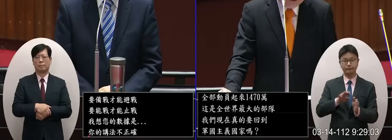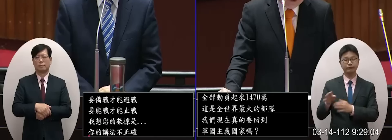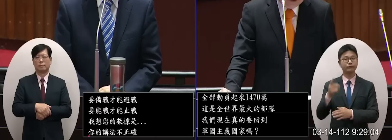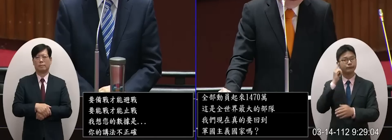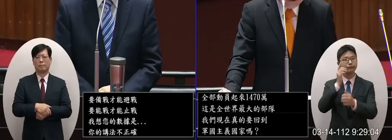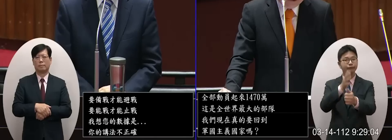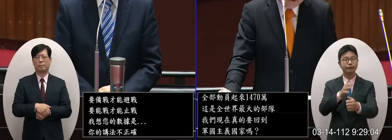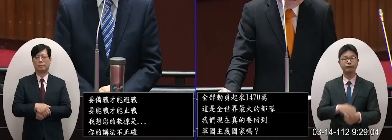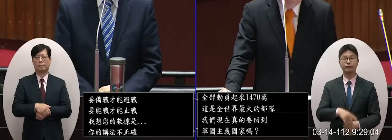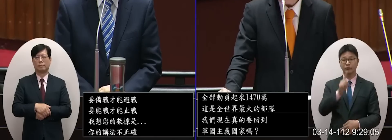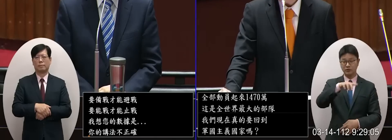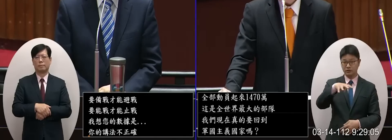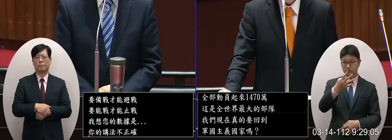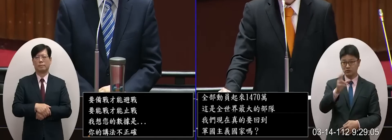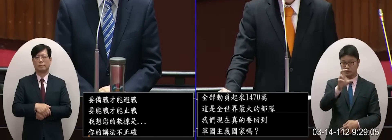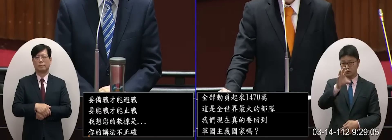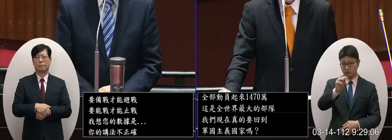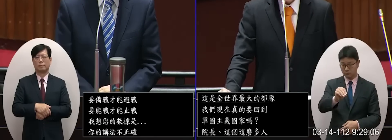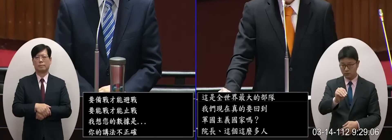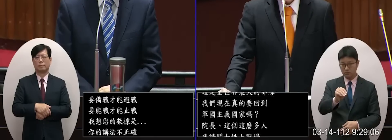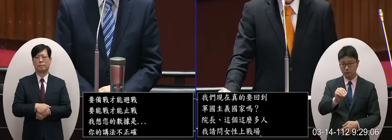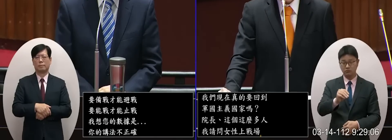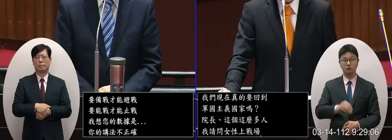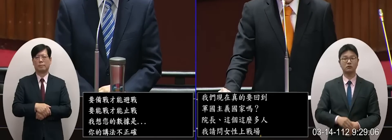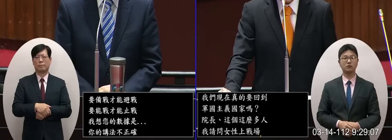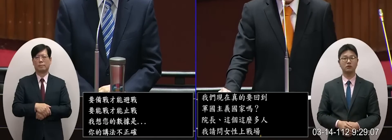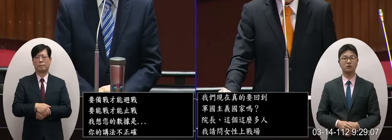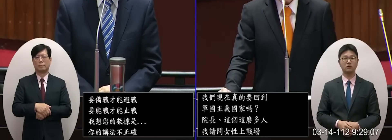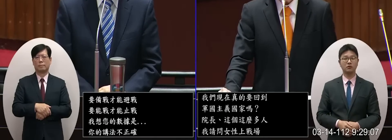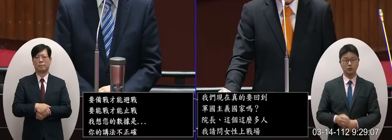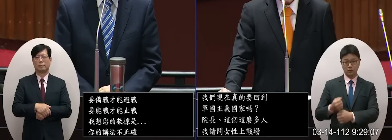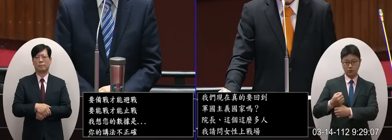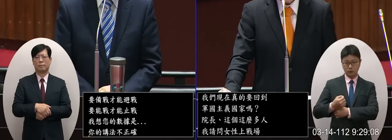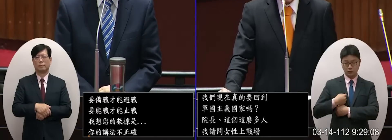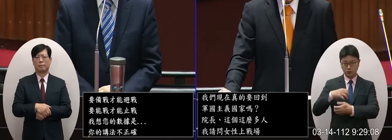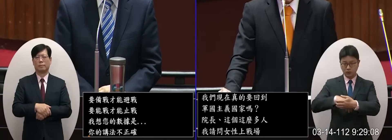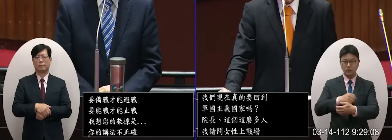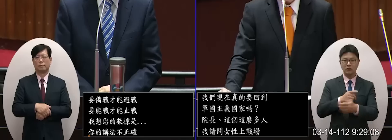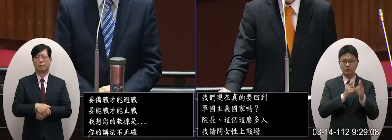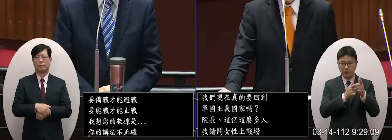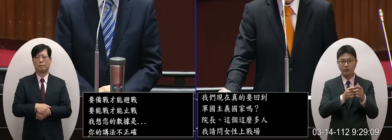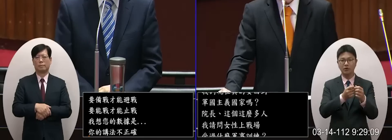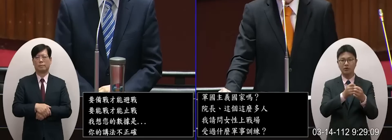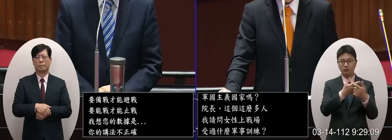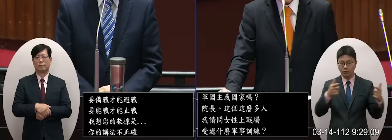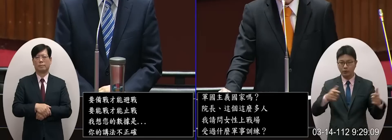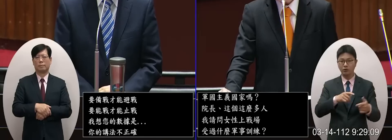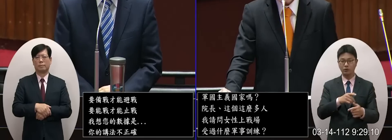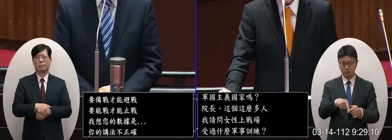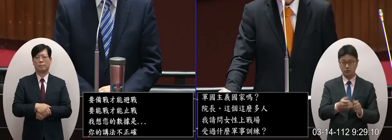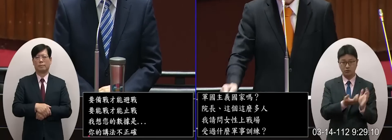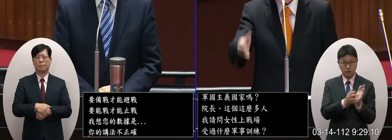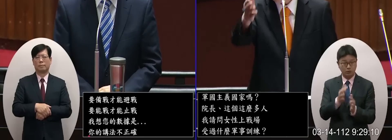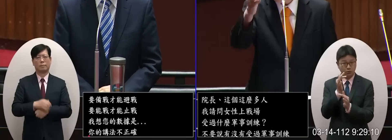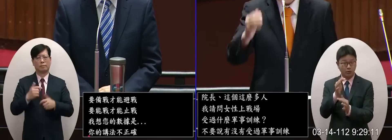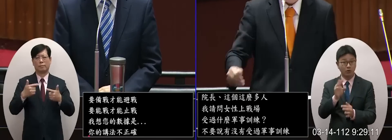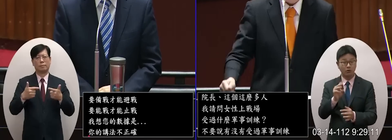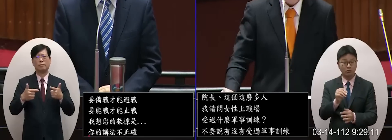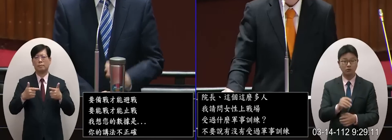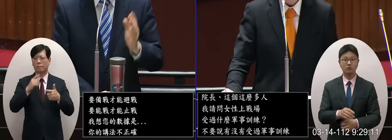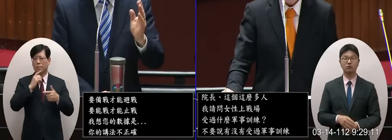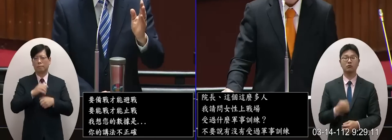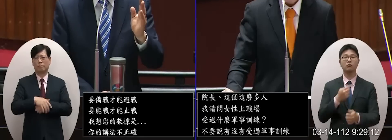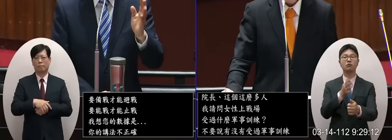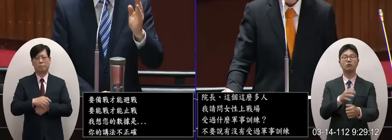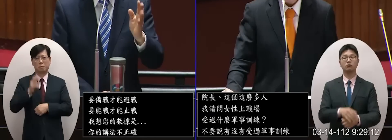我们有1470万部队的装备吗？有这么多支枪，有这么多支装备吗？ 没有，要